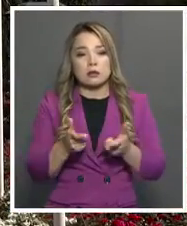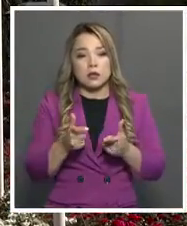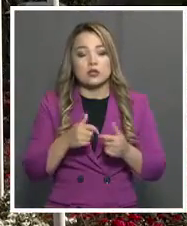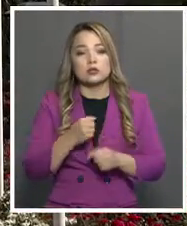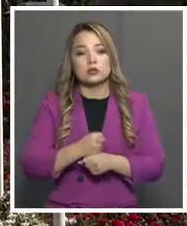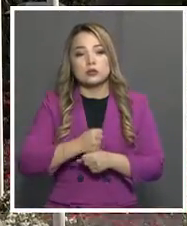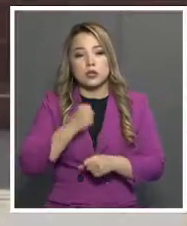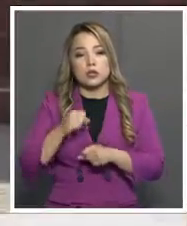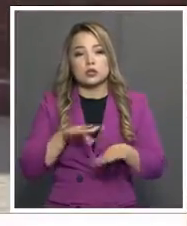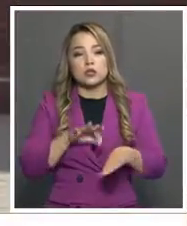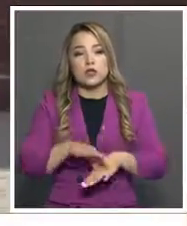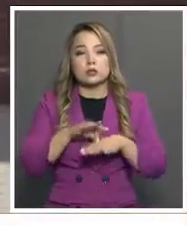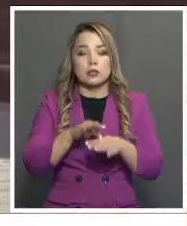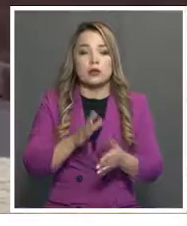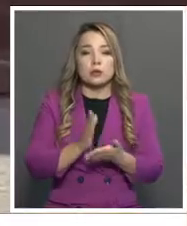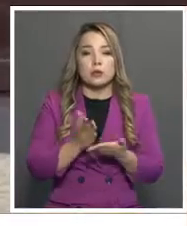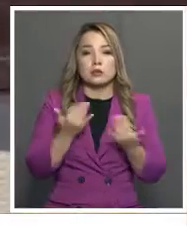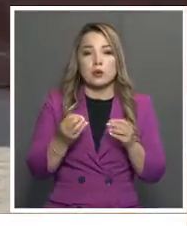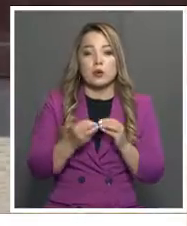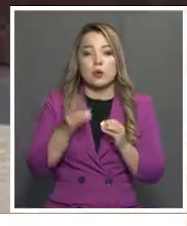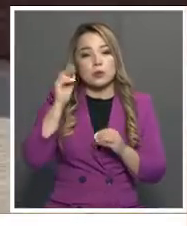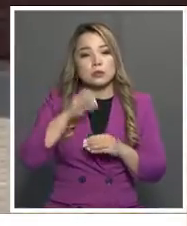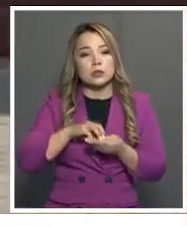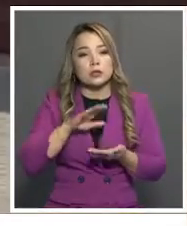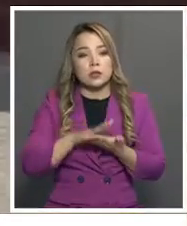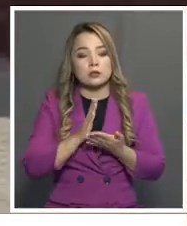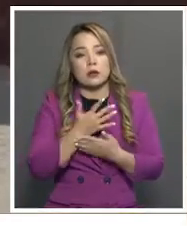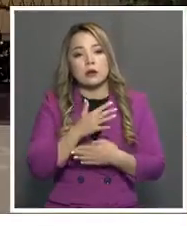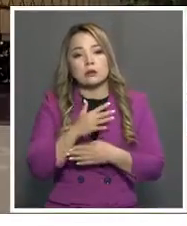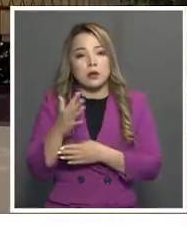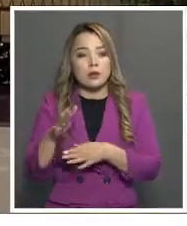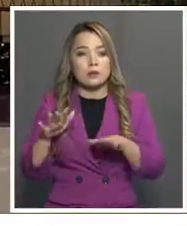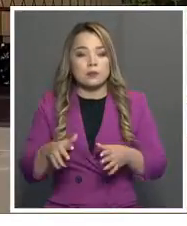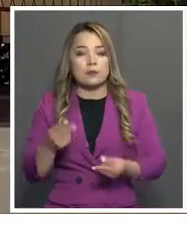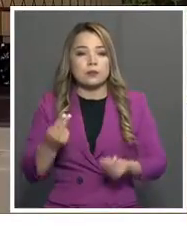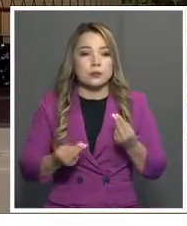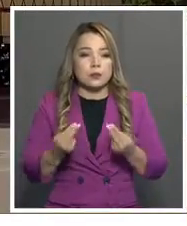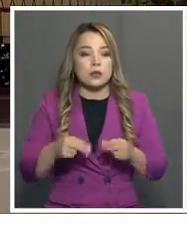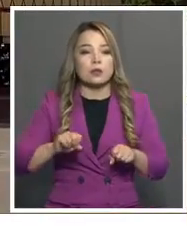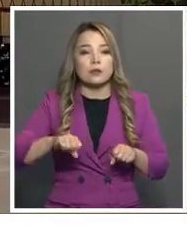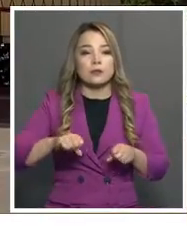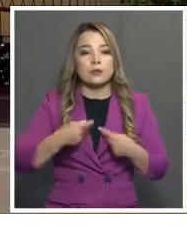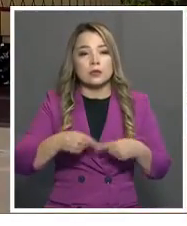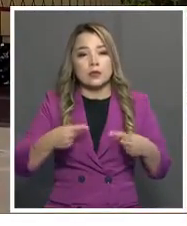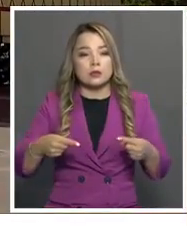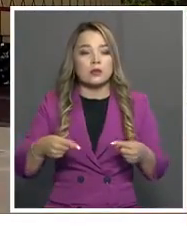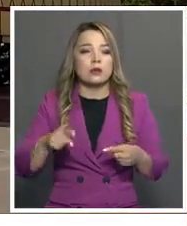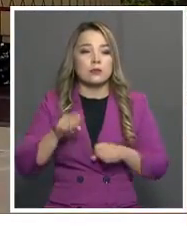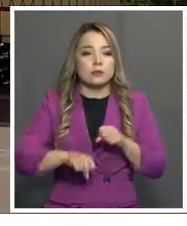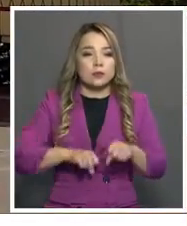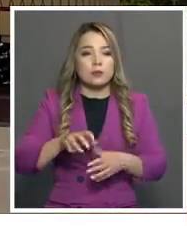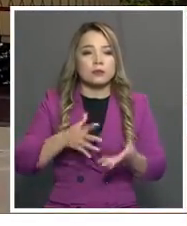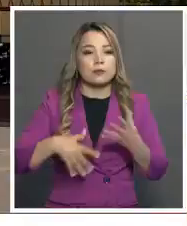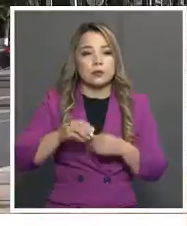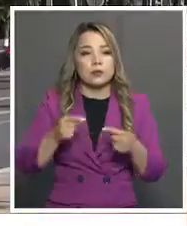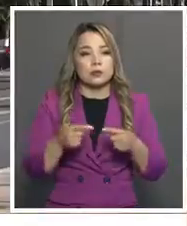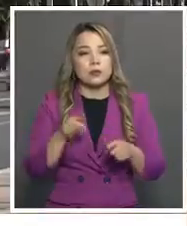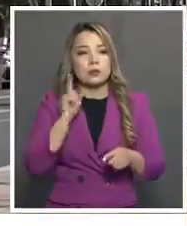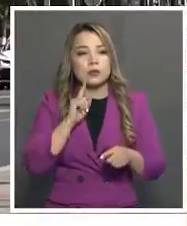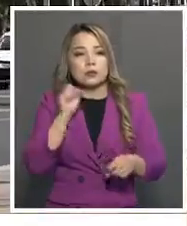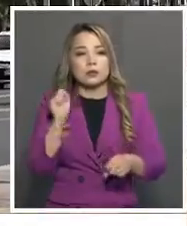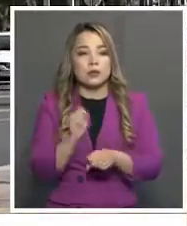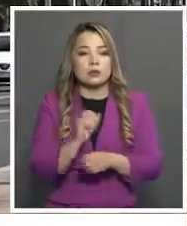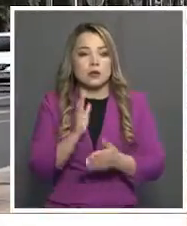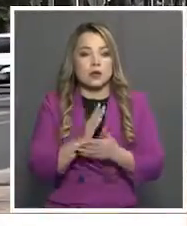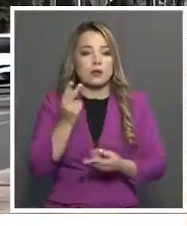шаралары күшейтілді. 10-ші шілдеден бастап саябақтының бақтарда скутер самокаттарды жалға беруге тыйым салынады. Ашық алаңдағы аттракцион жұмысы